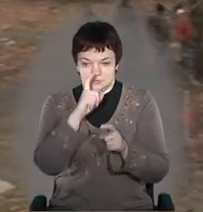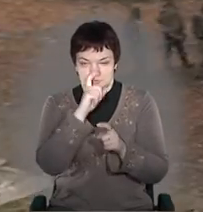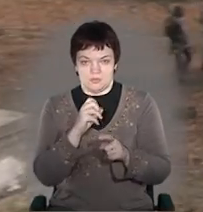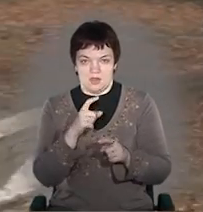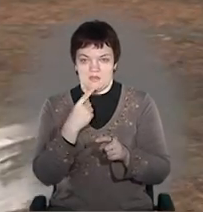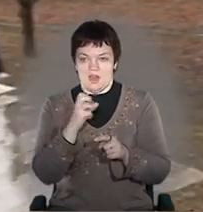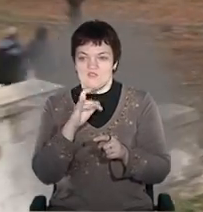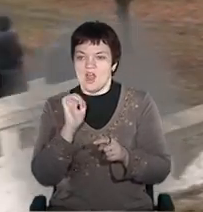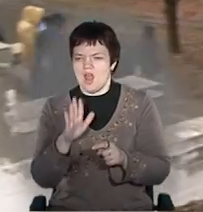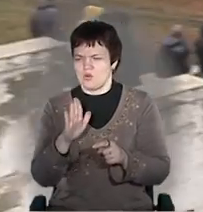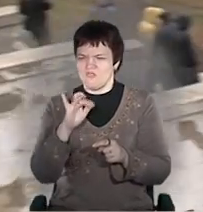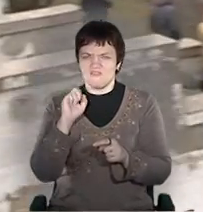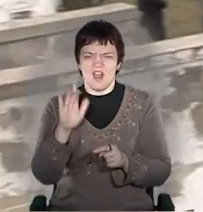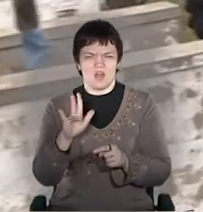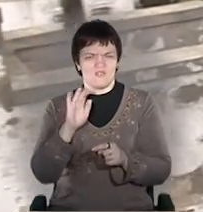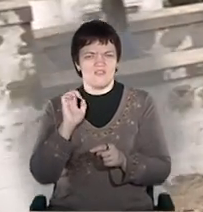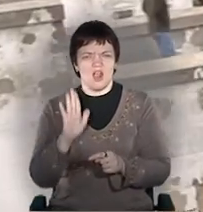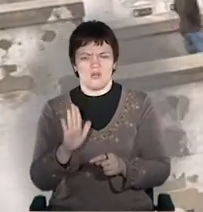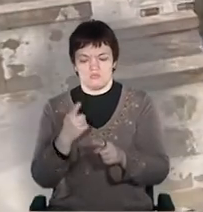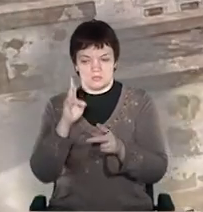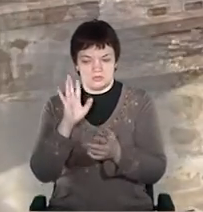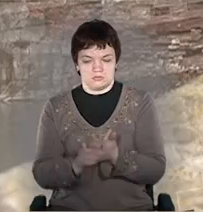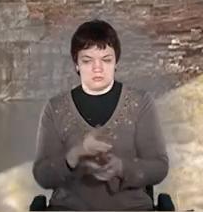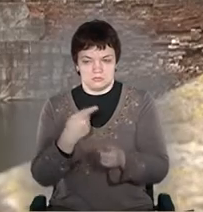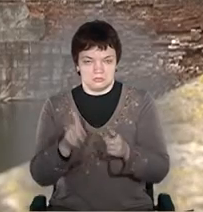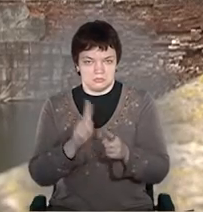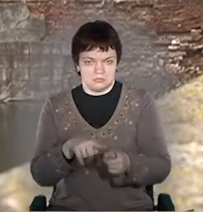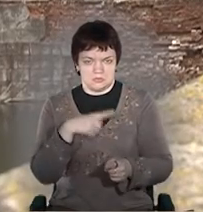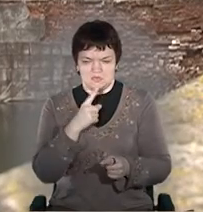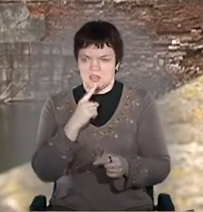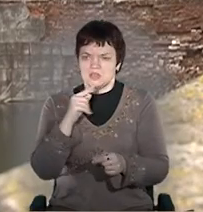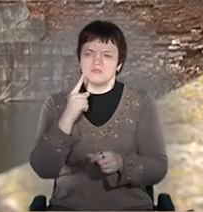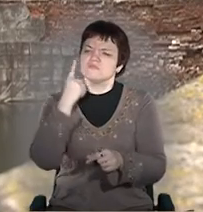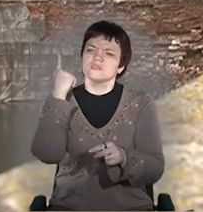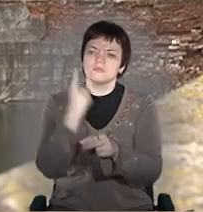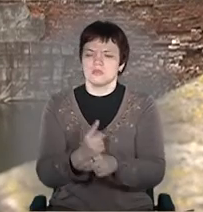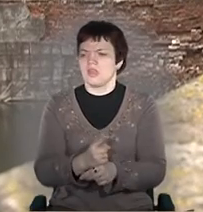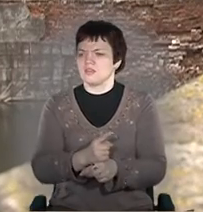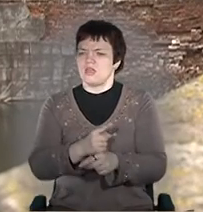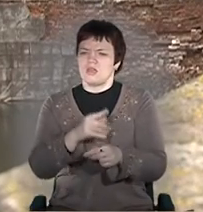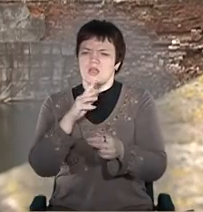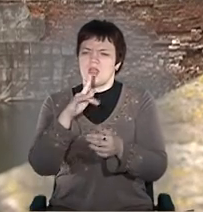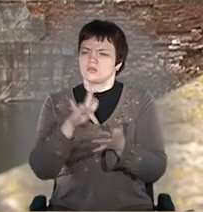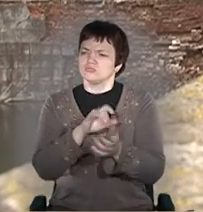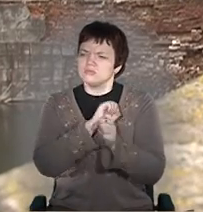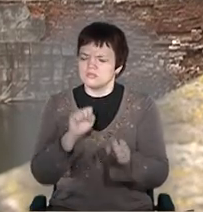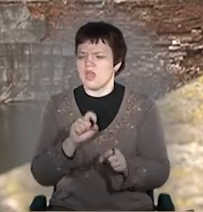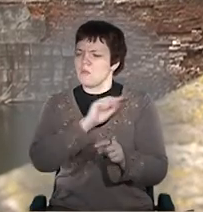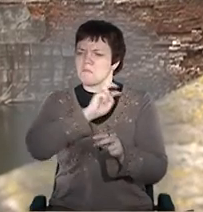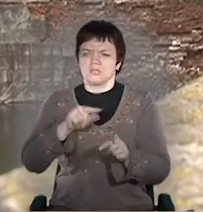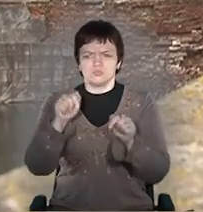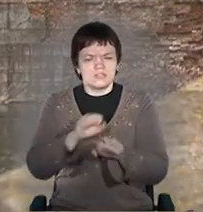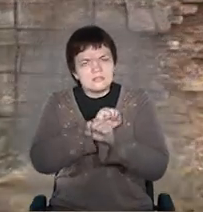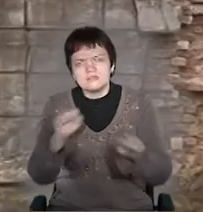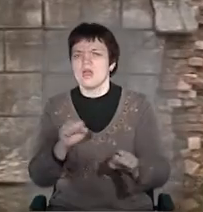нашего лидера областного Арсения Борисовича Авакова, или я не знаю с чем, что столько было запретов, я просто не